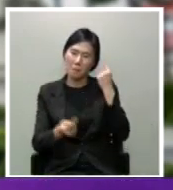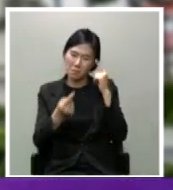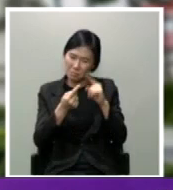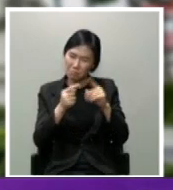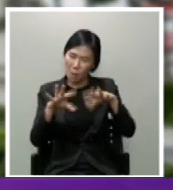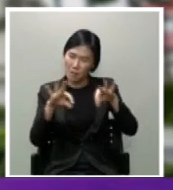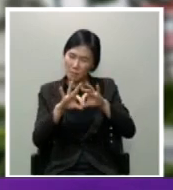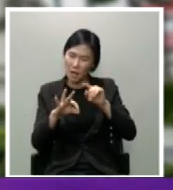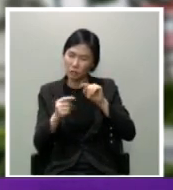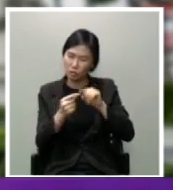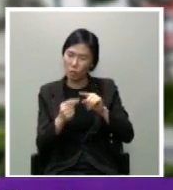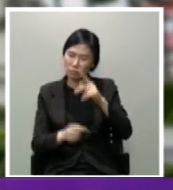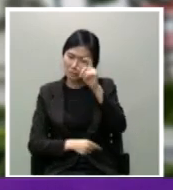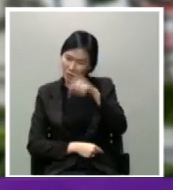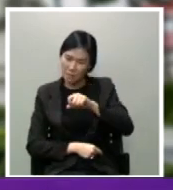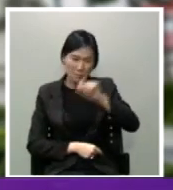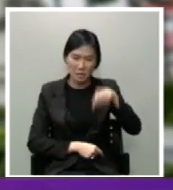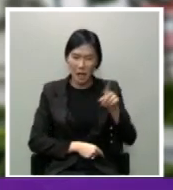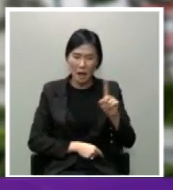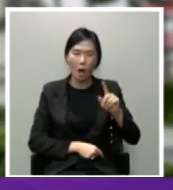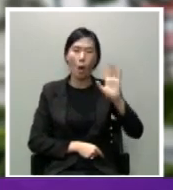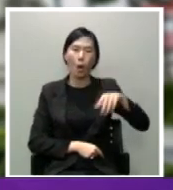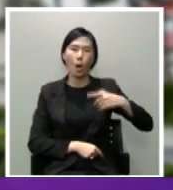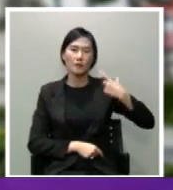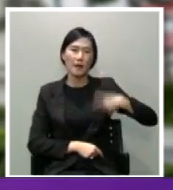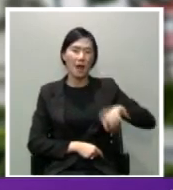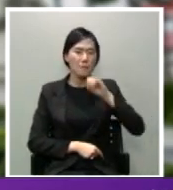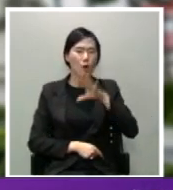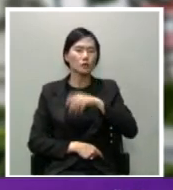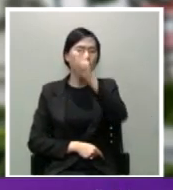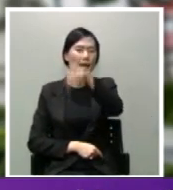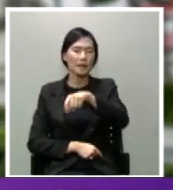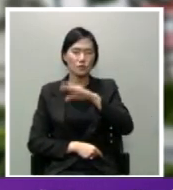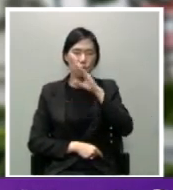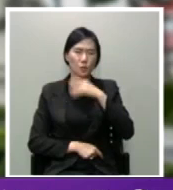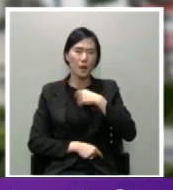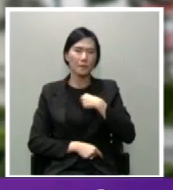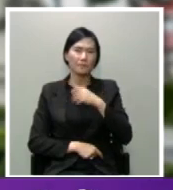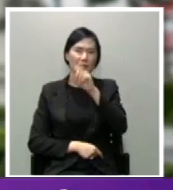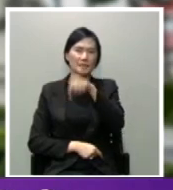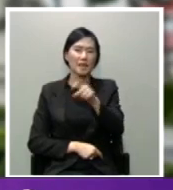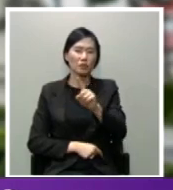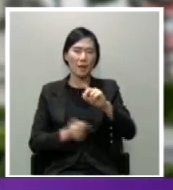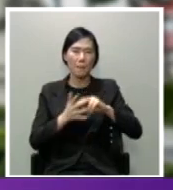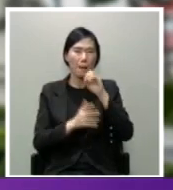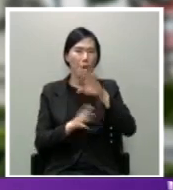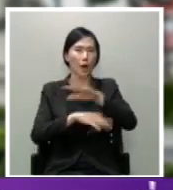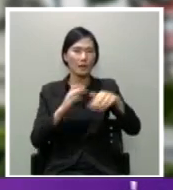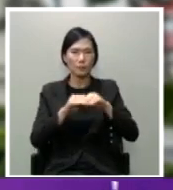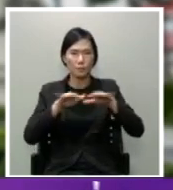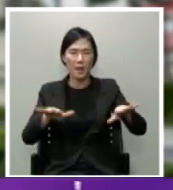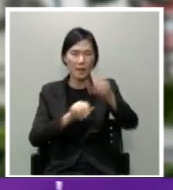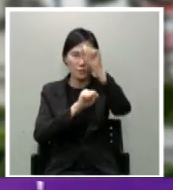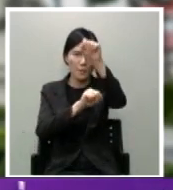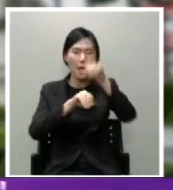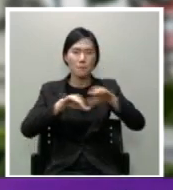ศอัยการท่านก็บอกก็แล้วแต่จะพิจารณาเถอะครับแต่ถ้าเป็นก็ช่วยบอกไปที่อัยการอย่ามาบอกกันในที่ประชุมทำหนังสือแจ้ง